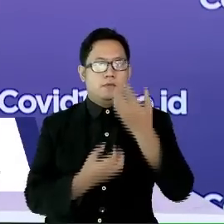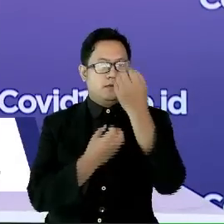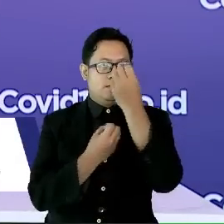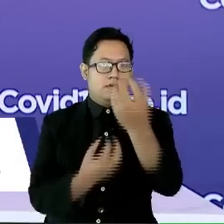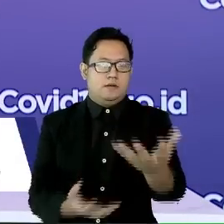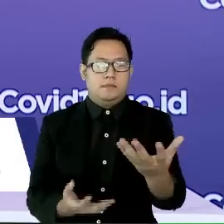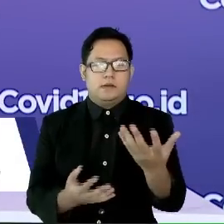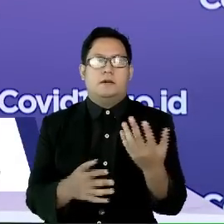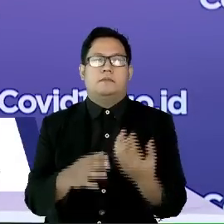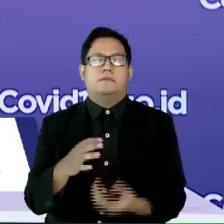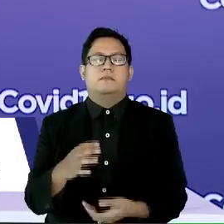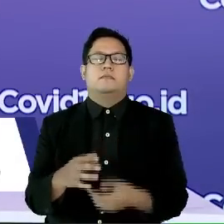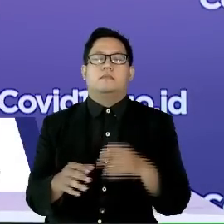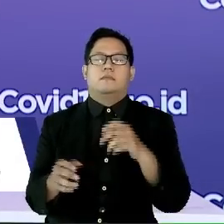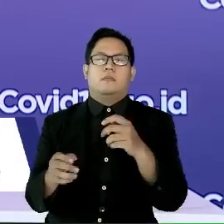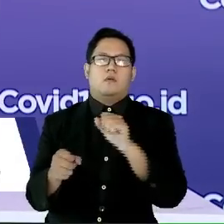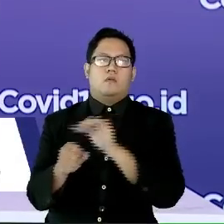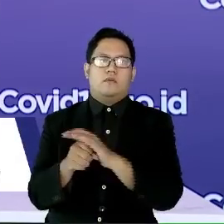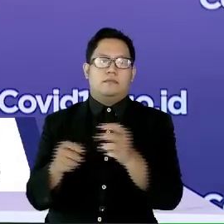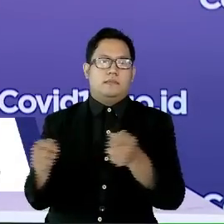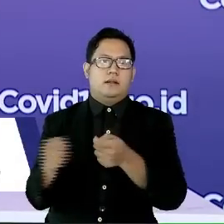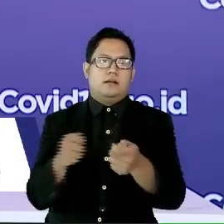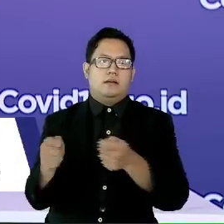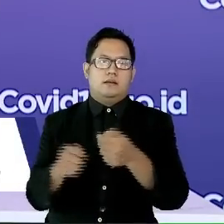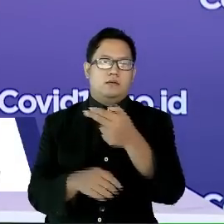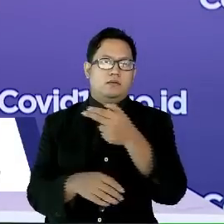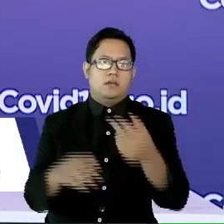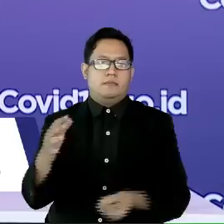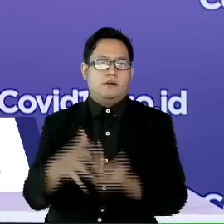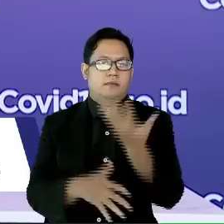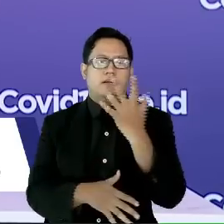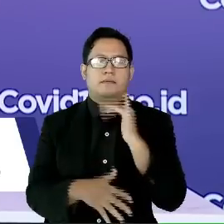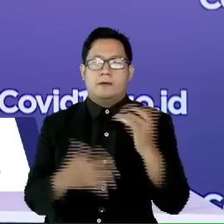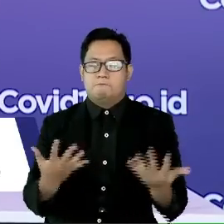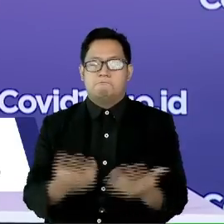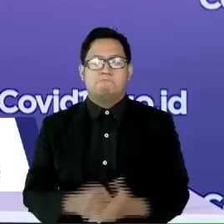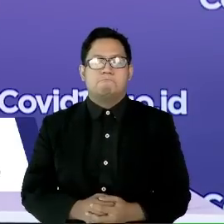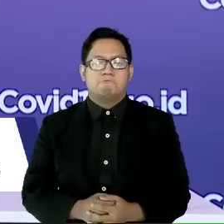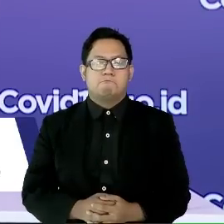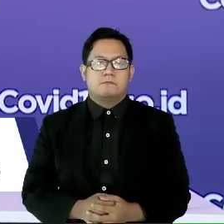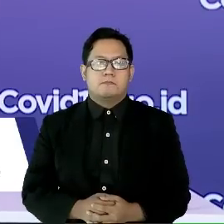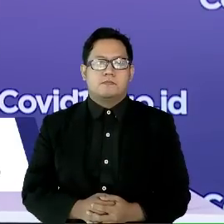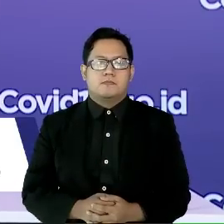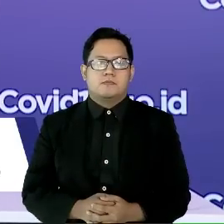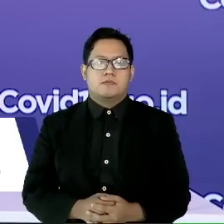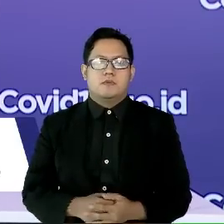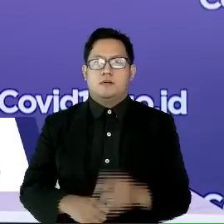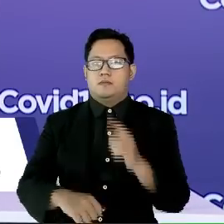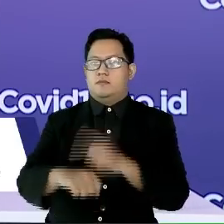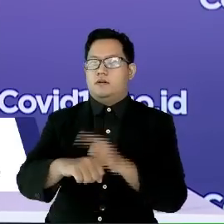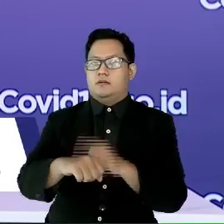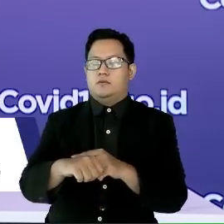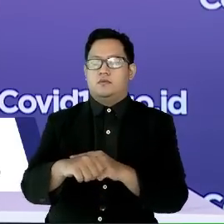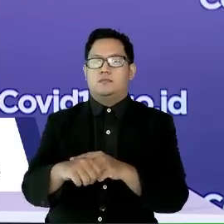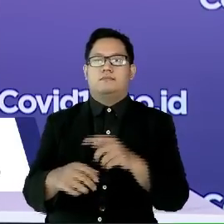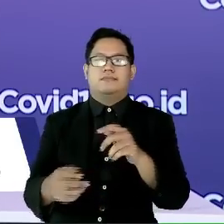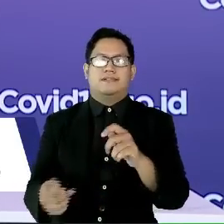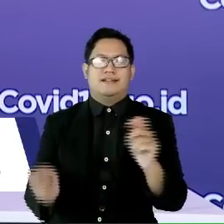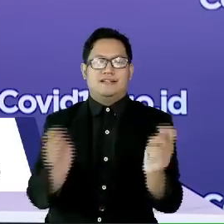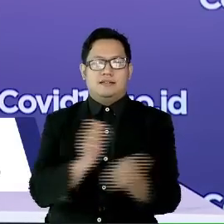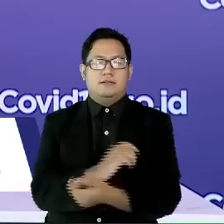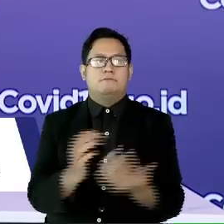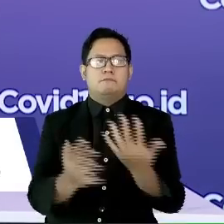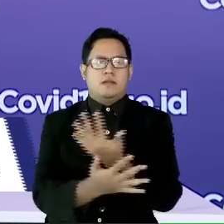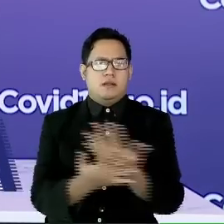menyampaikan perkembangan penanganan COVID-19 di Indonesia. Dalam masa transisi, masyarakat mulai